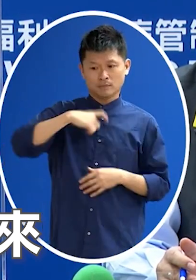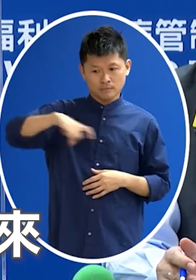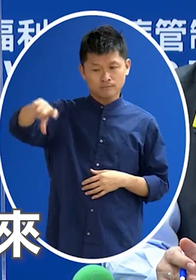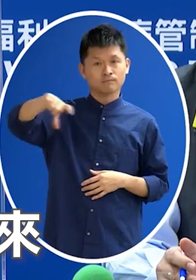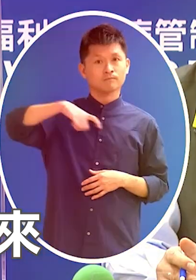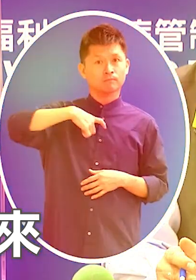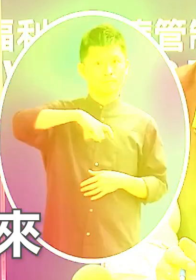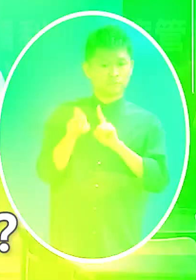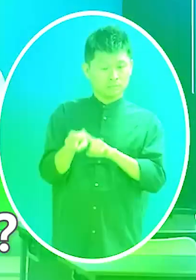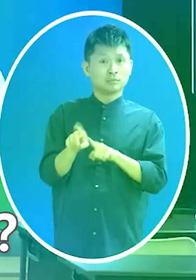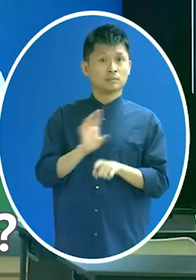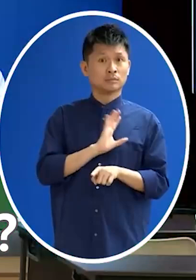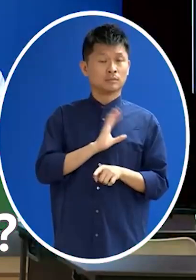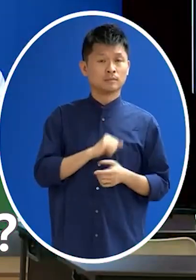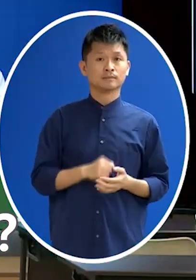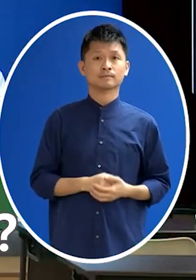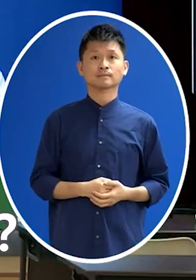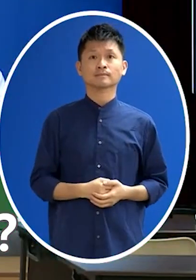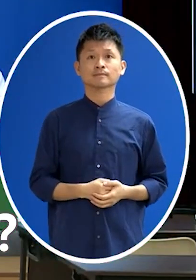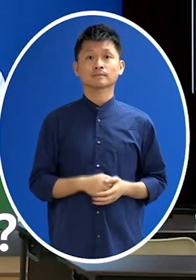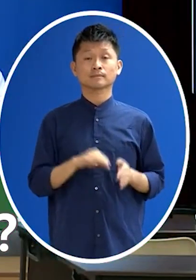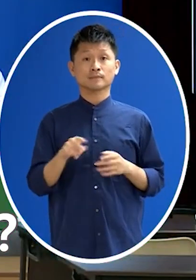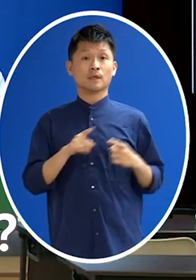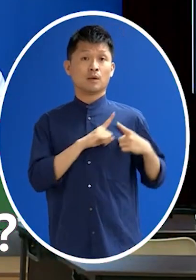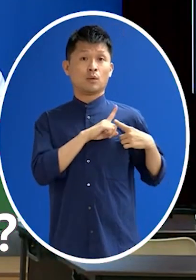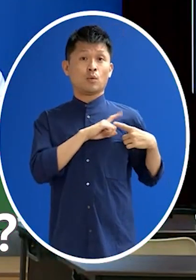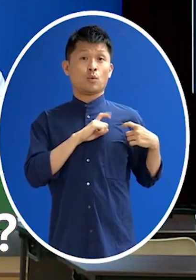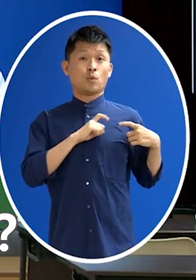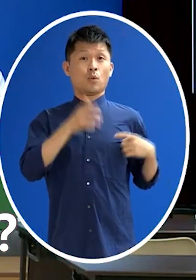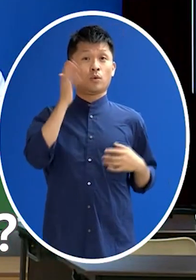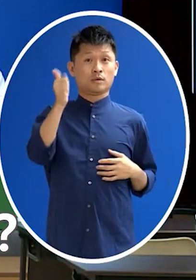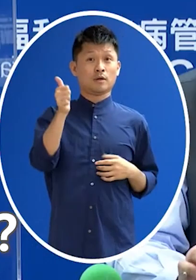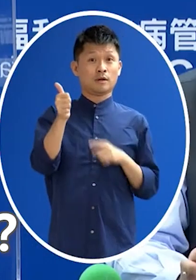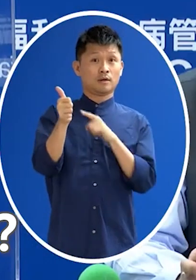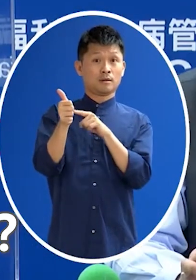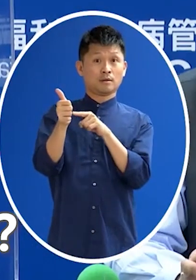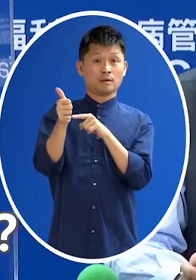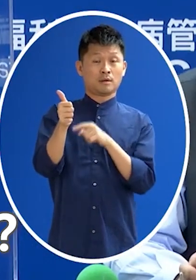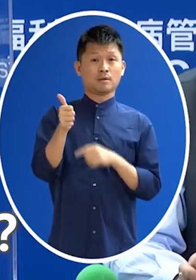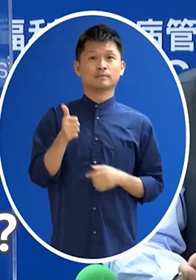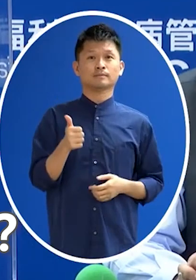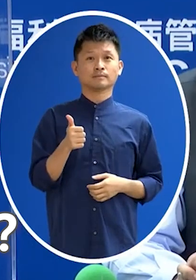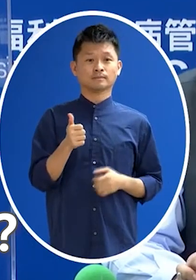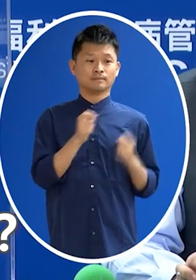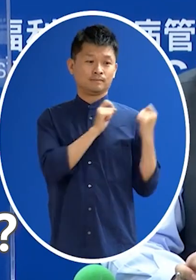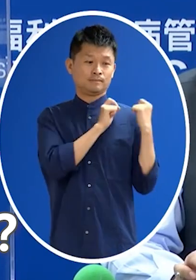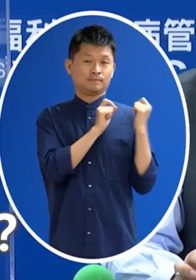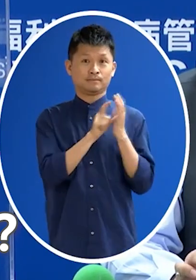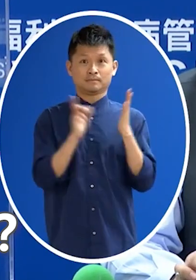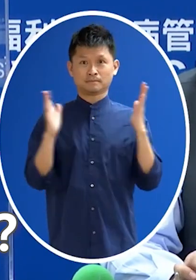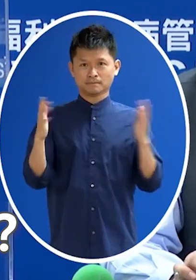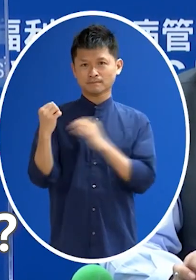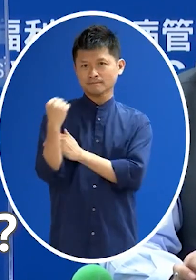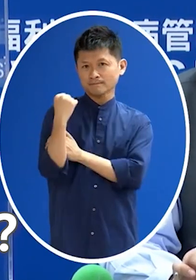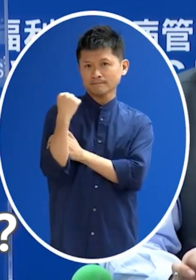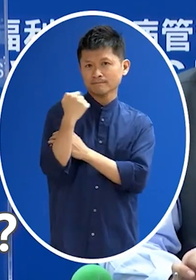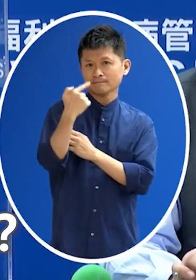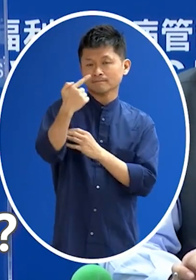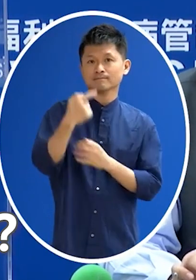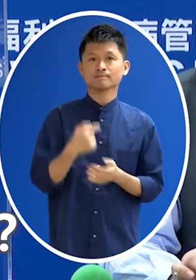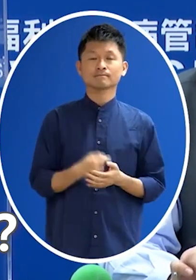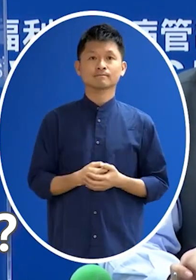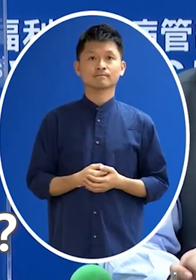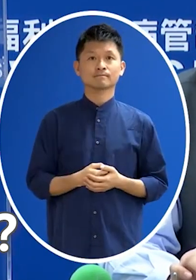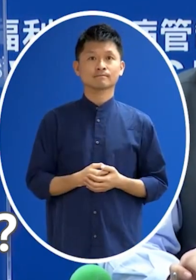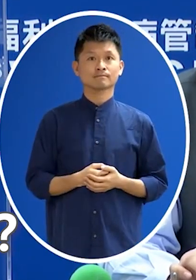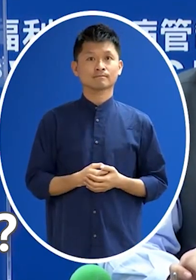往来了哈。好，那至于在郭董事长这边哈，那这段时间他也非常的努力哈，那我们也提